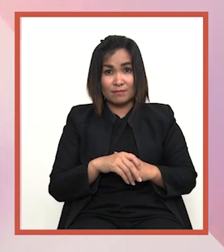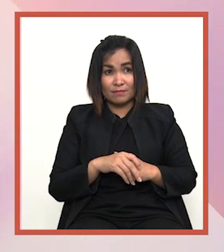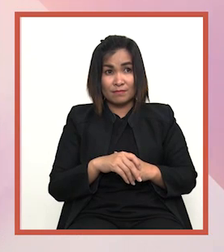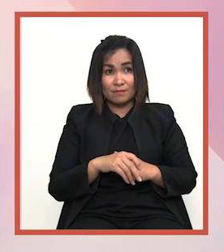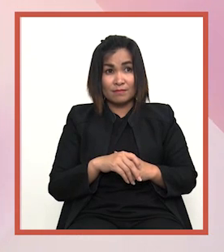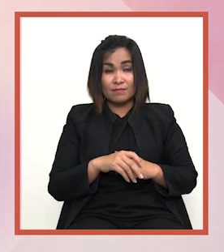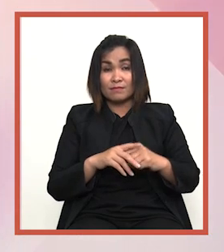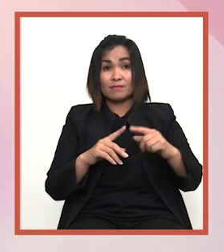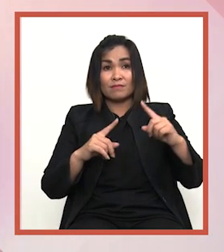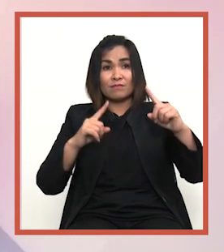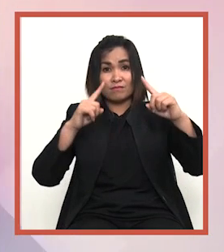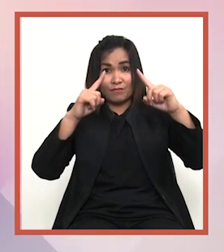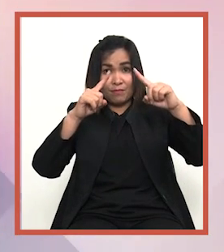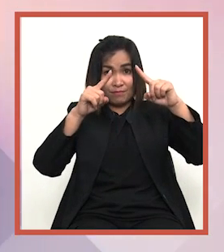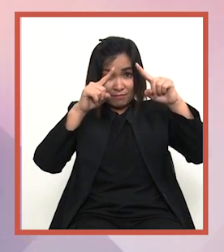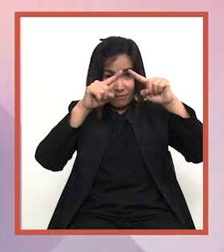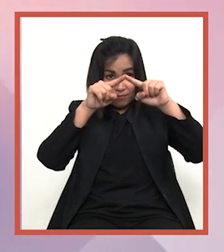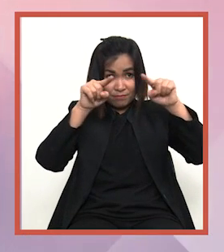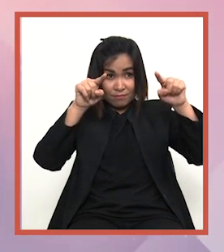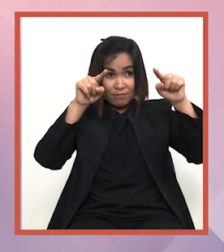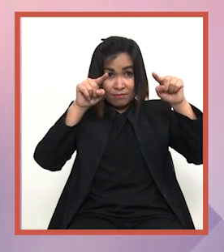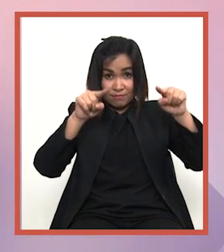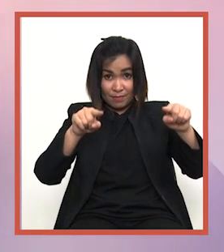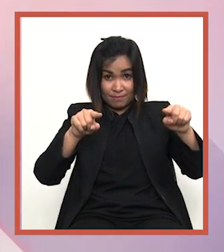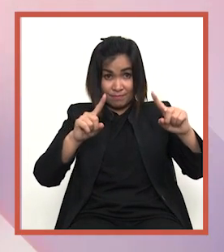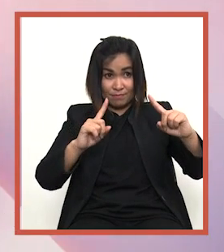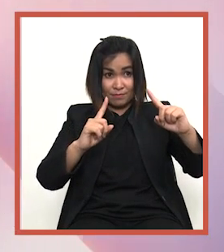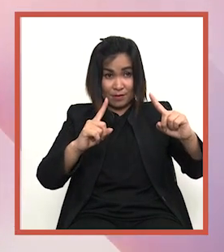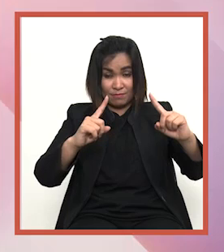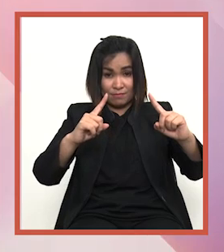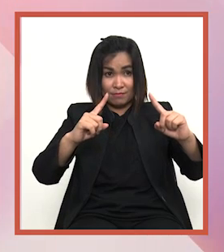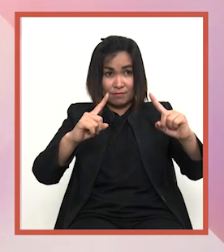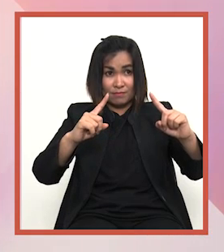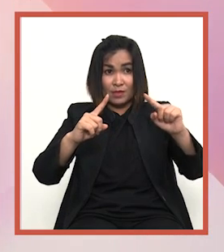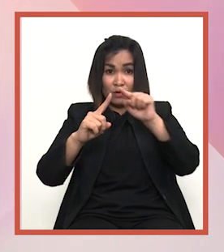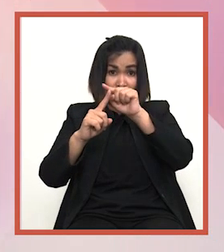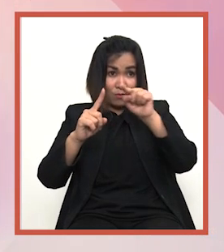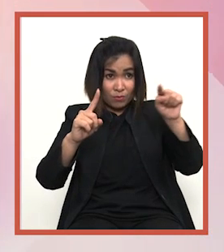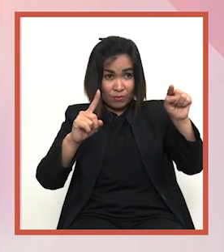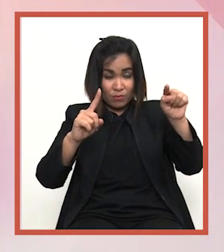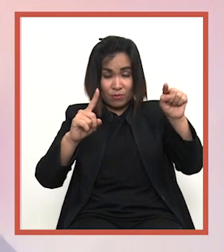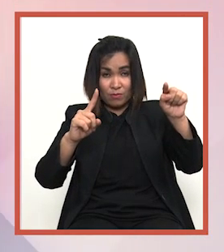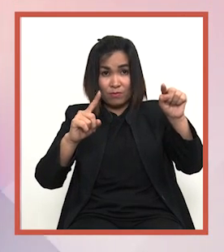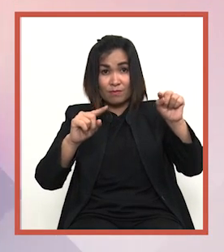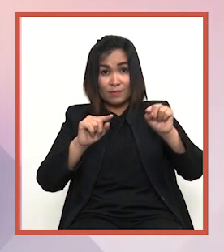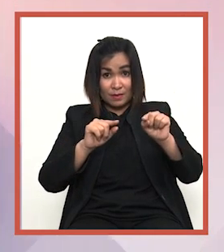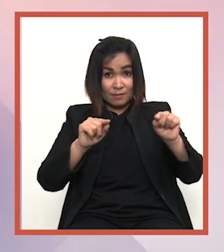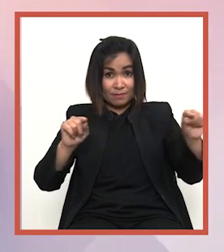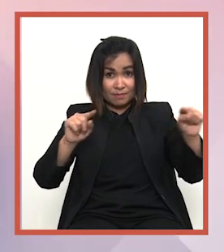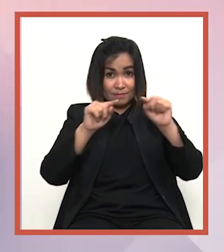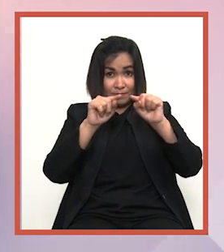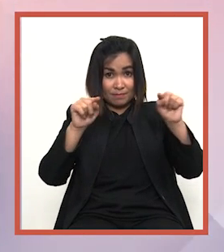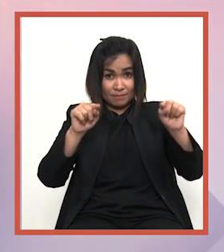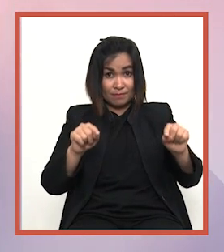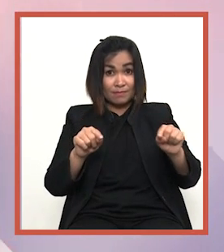ทำมุมประมาณ 50-60 องศานะครับนะตัดขึ้นไปด้านบนนะครับแล้วก็ขีดยาวนะครับที่ด้านบนสัญลักษณ์นะครับแล้วก็ทำมุม